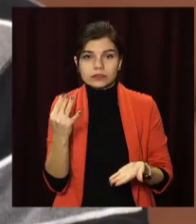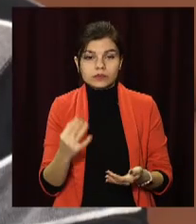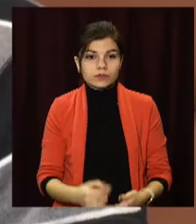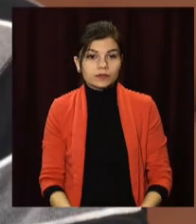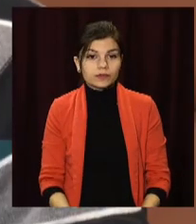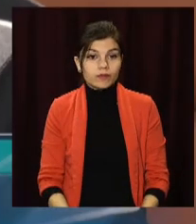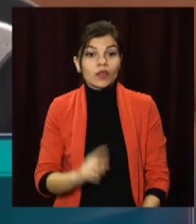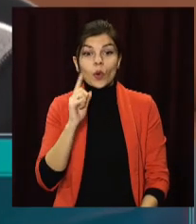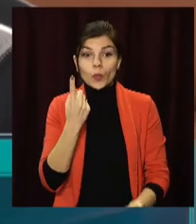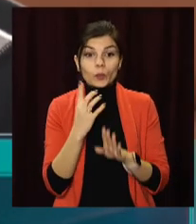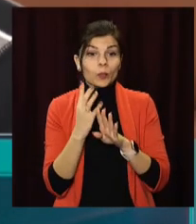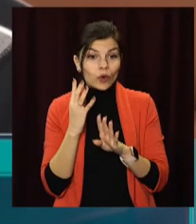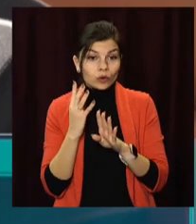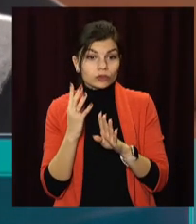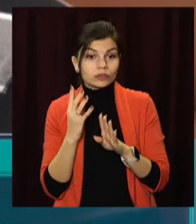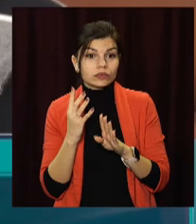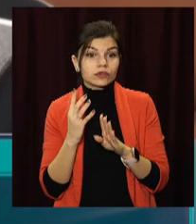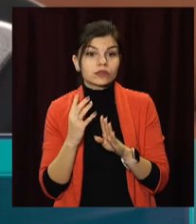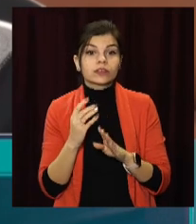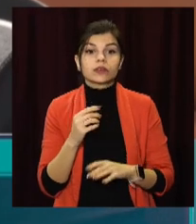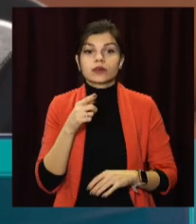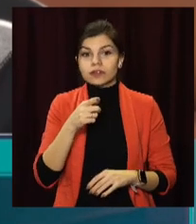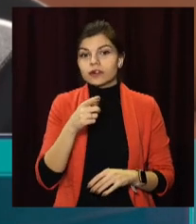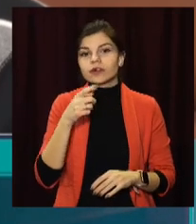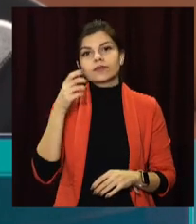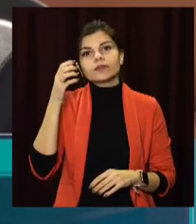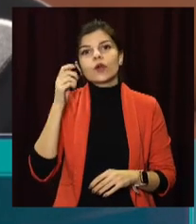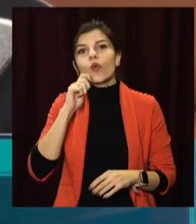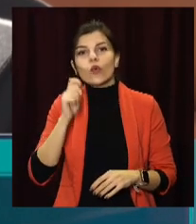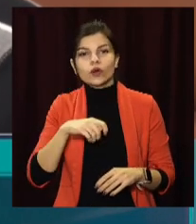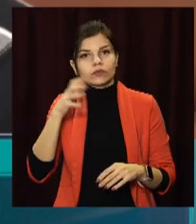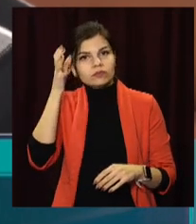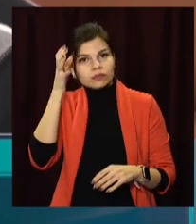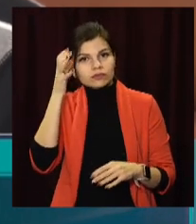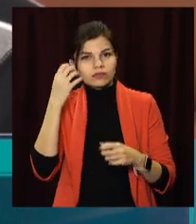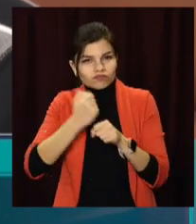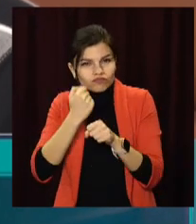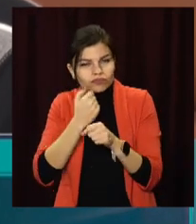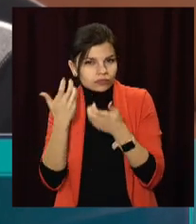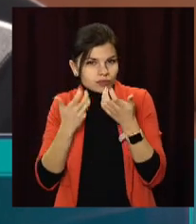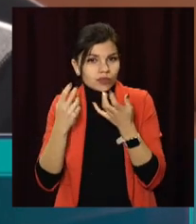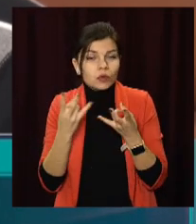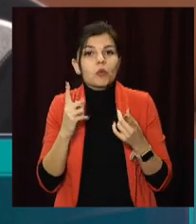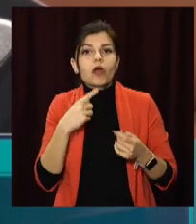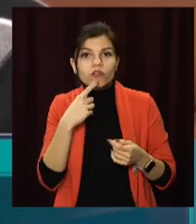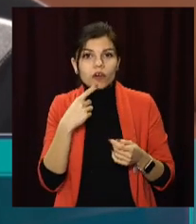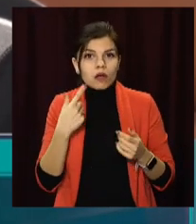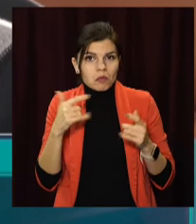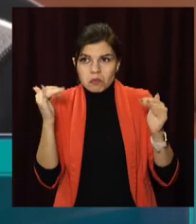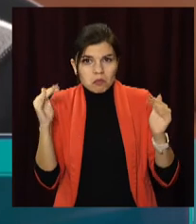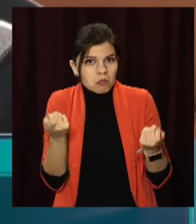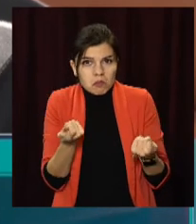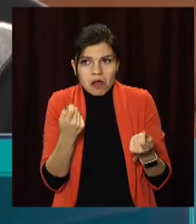В першу чергу, це, звісно, пропаганда научної діяльності України. Це дуже важливо, чому? Тому що про це говорять в меншій степені. На